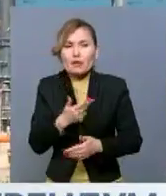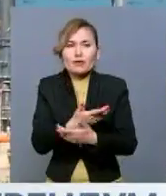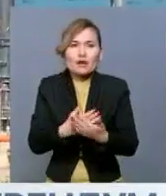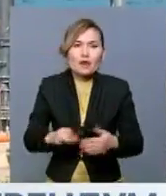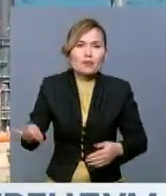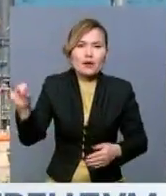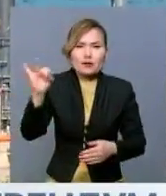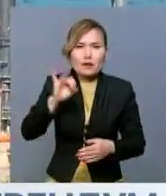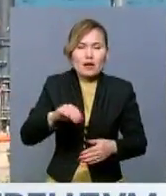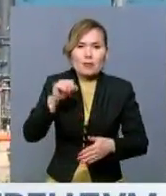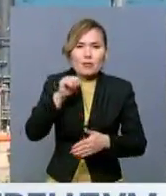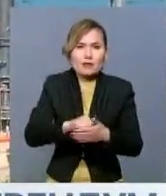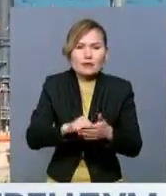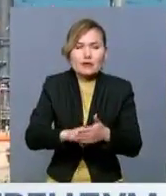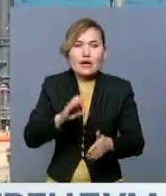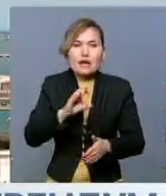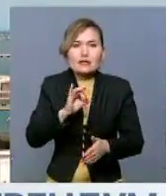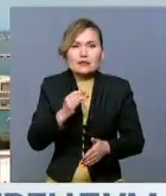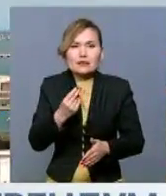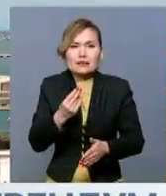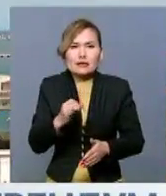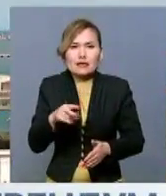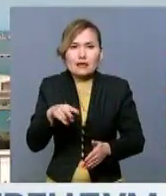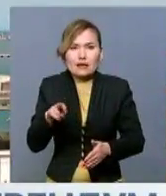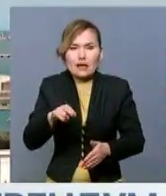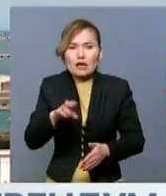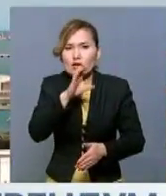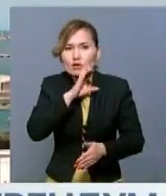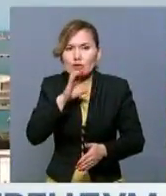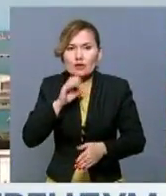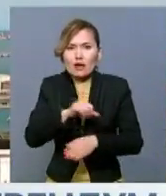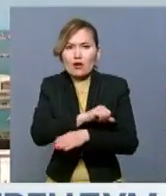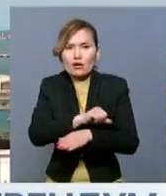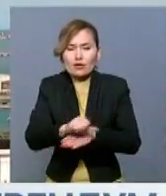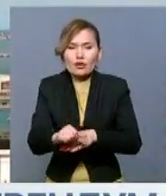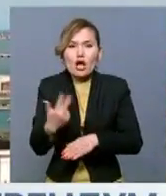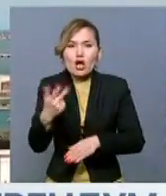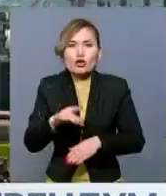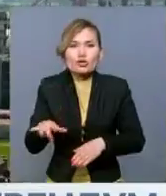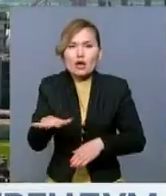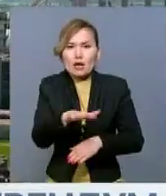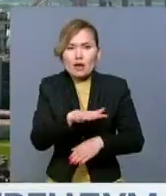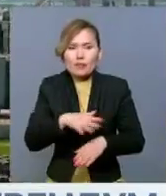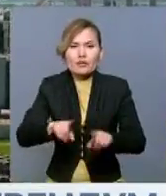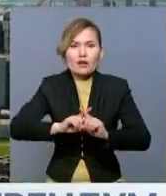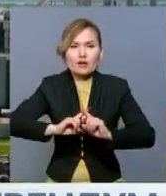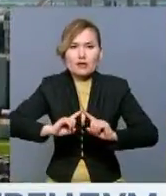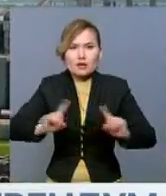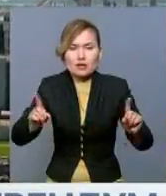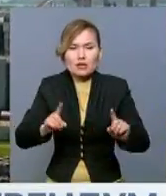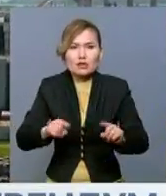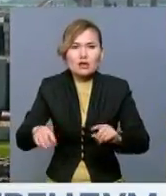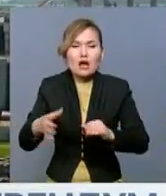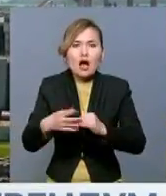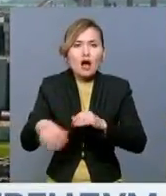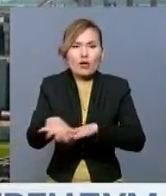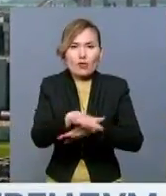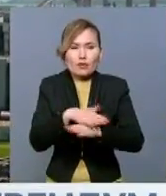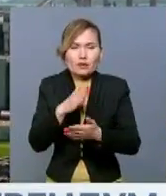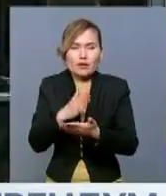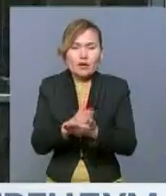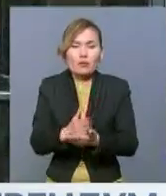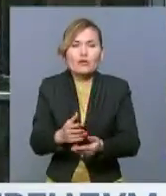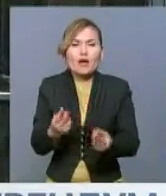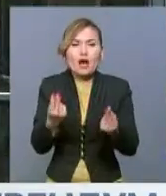тарихи себептермен Сицилия, Сардиния және солтүстіктегі шекаралас үш аймақ ерекше мәртебеге ие болған. Қаржы